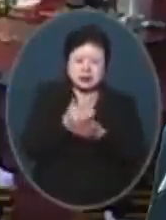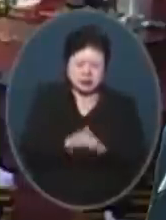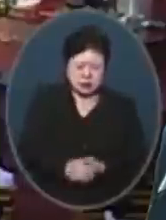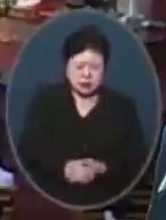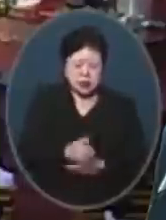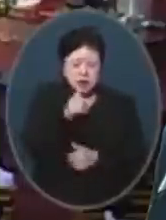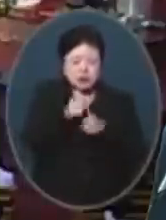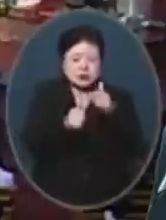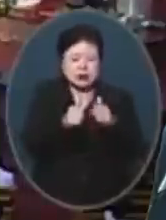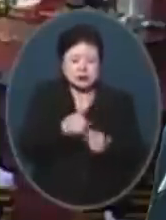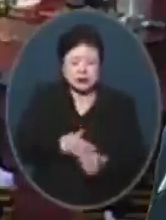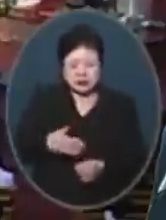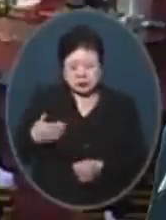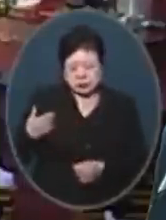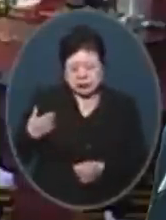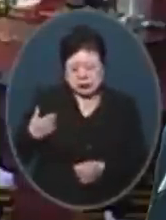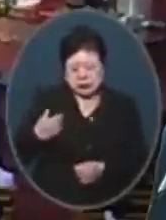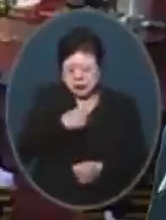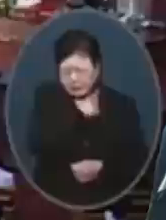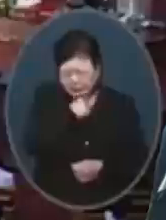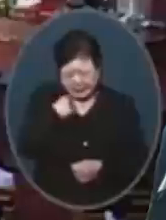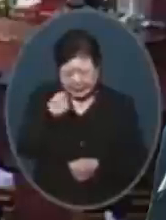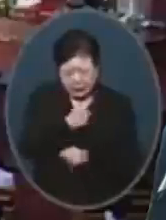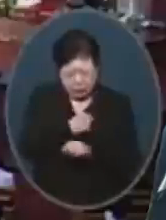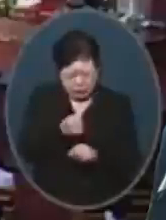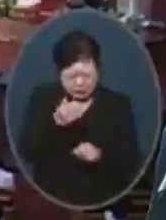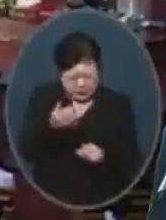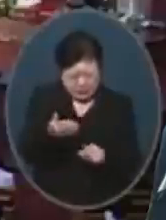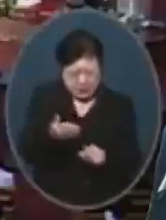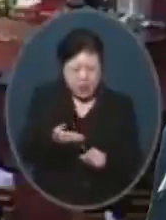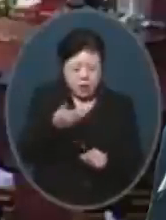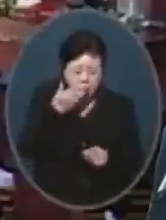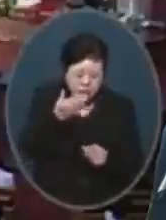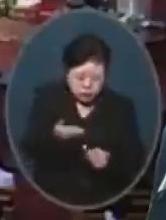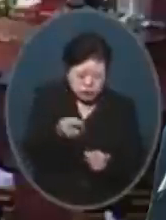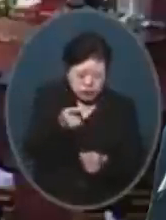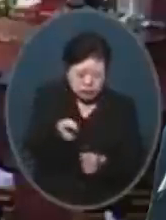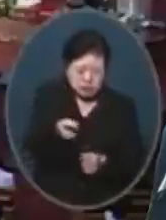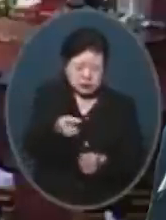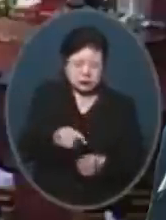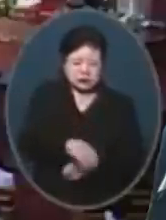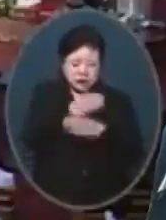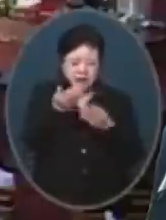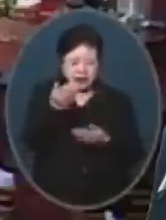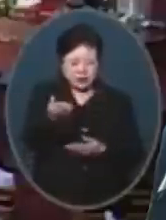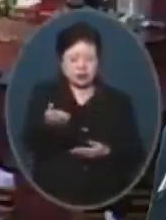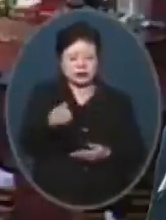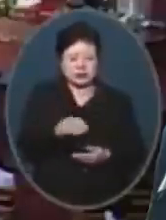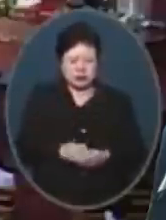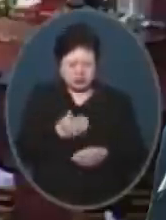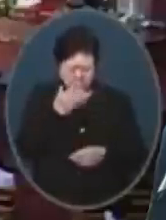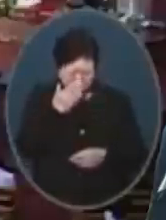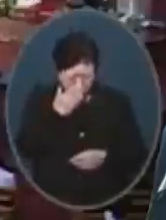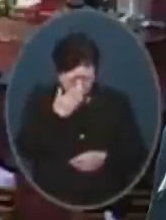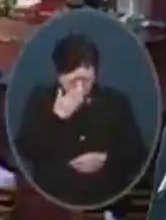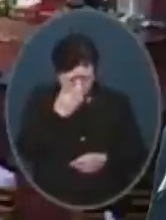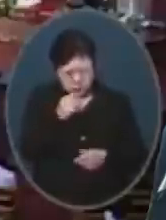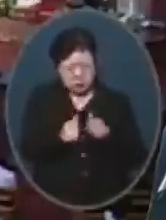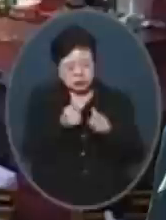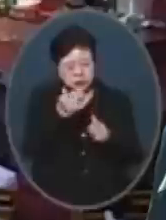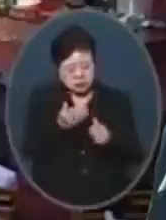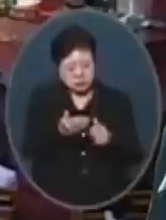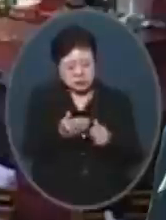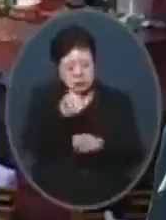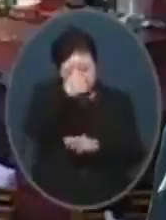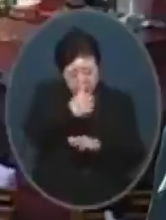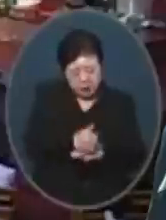내 조상들도 알지 못하여 만나를 광야에서 내게 먹이셨나니 이는 나는 다 너를 낮추시며 너를 시험하사